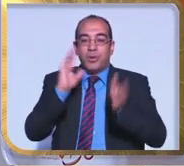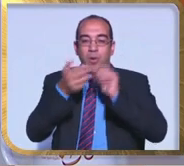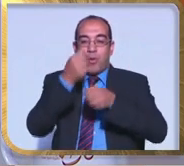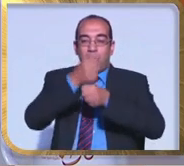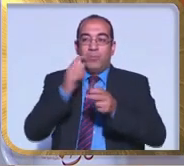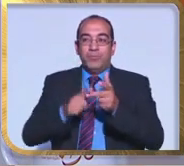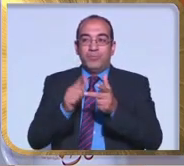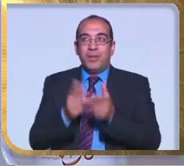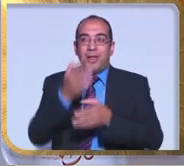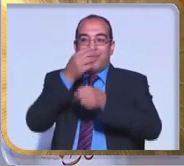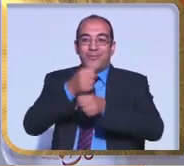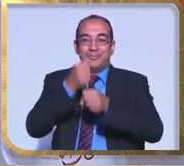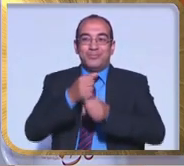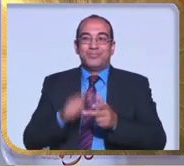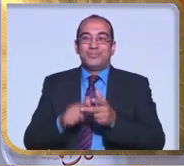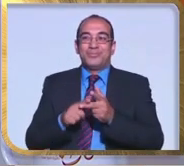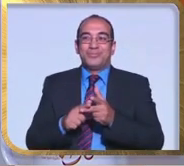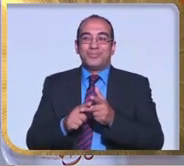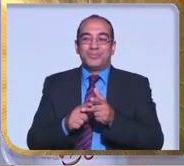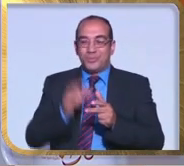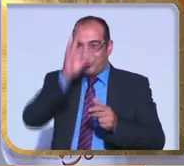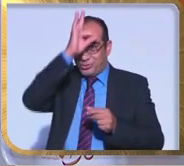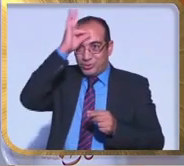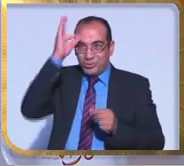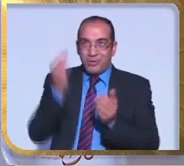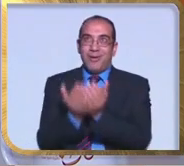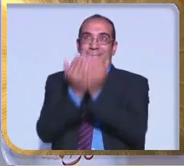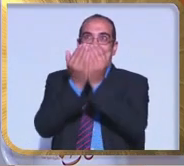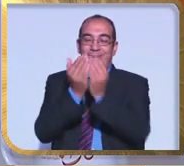امين، اللهم امين. احنا ان شاء الله